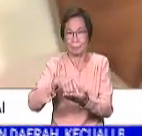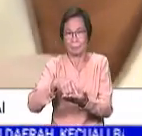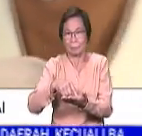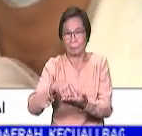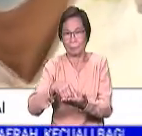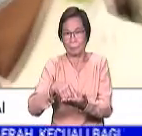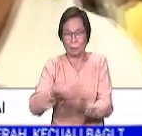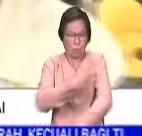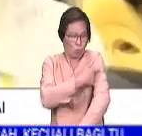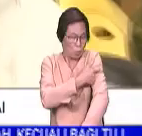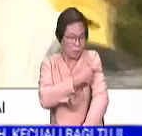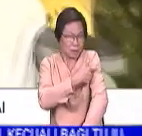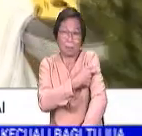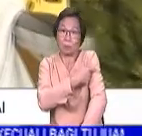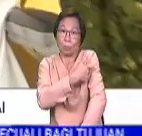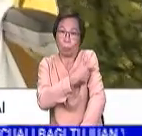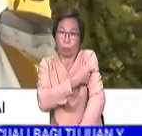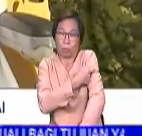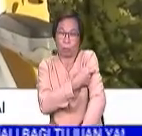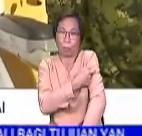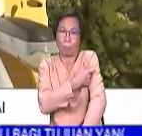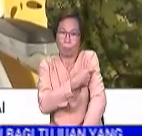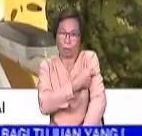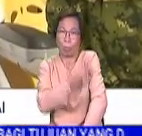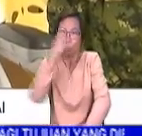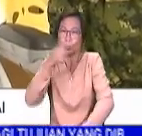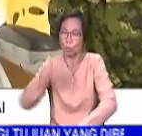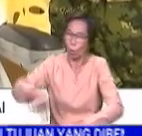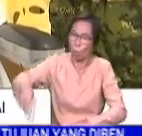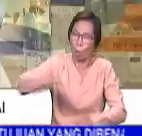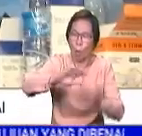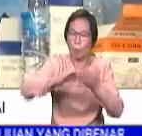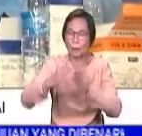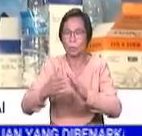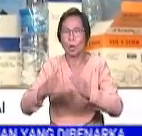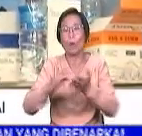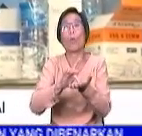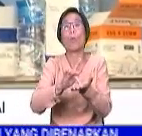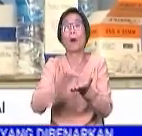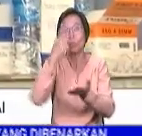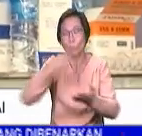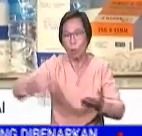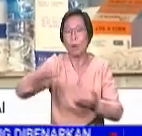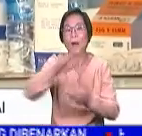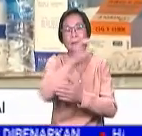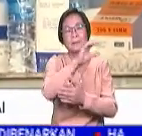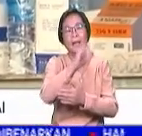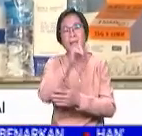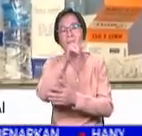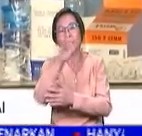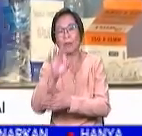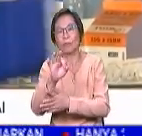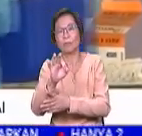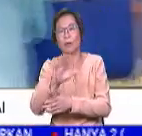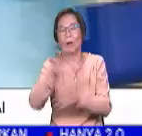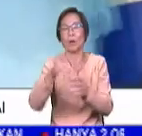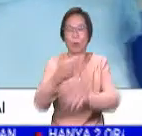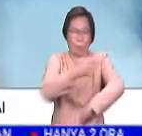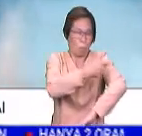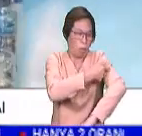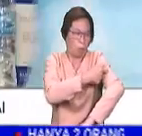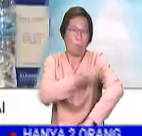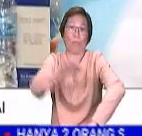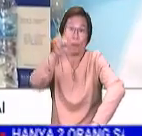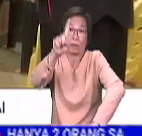wushen ini akan menjadi satu pengobat pada masyarakat program outreach F ini melibatkan pemberian suntikan